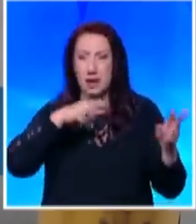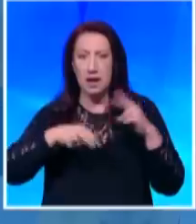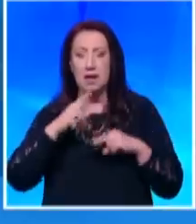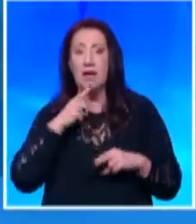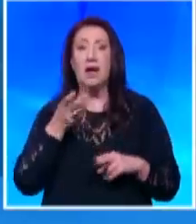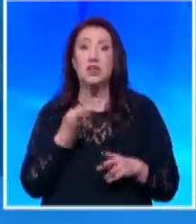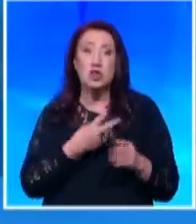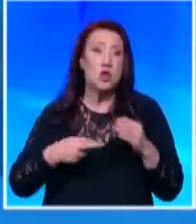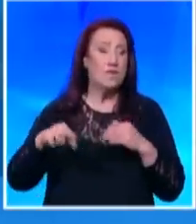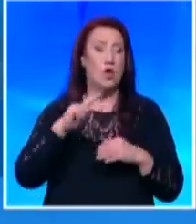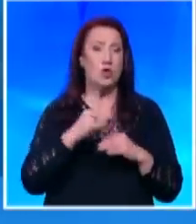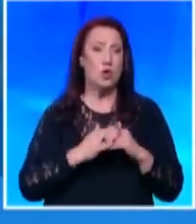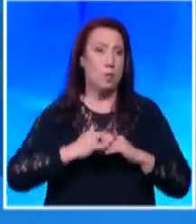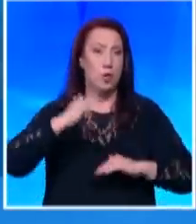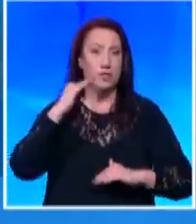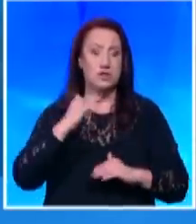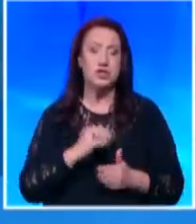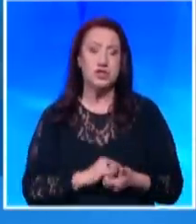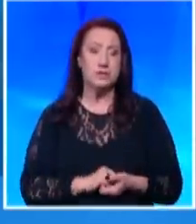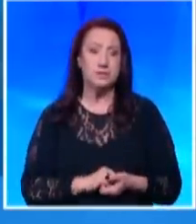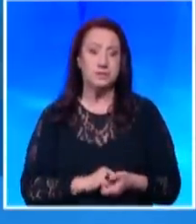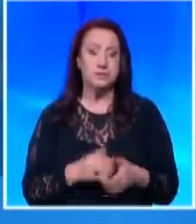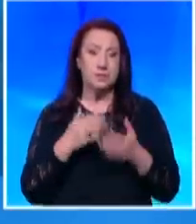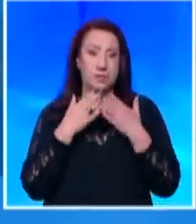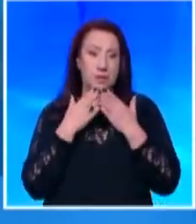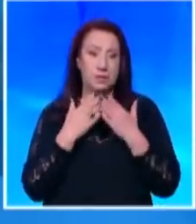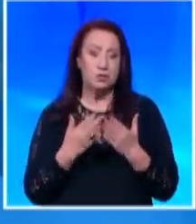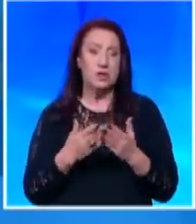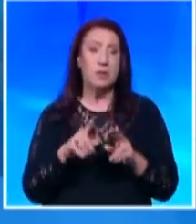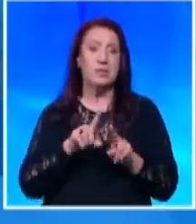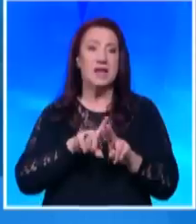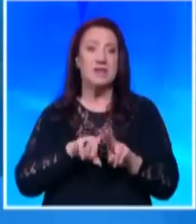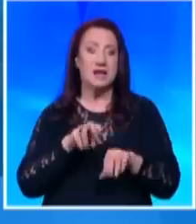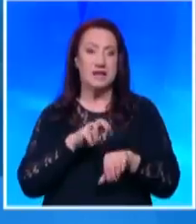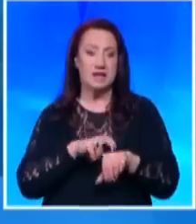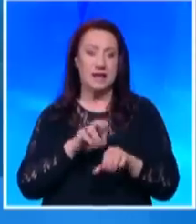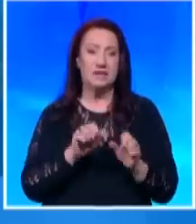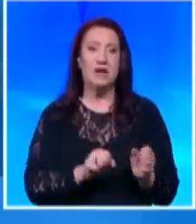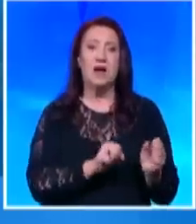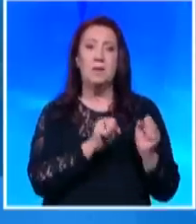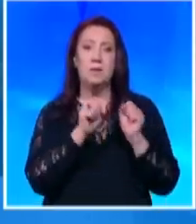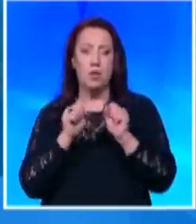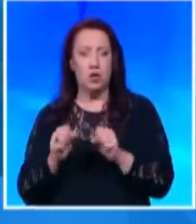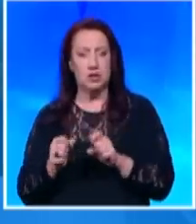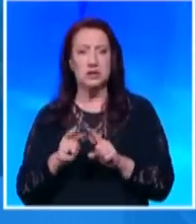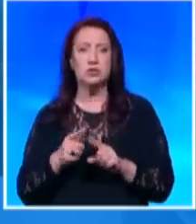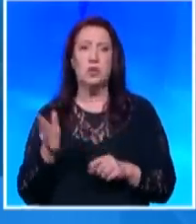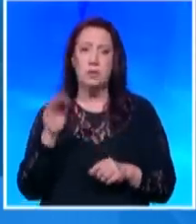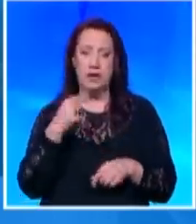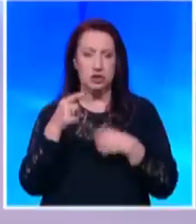недоволството. Ивелина Драгнева, за втория ден след жестоката катастрофа, по-късно в емисията ще се върнем отново при